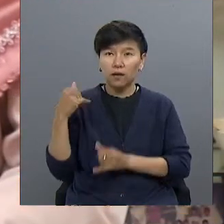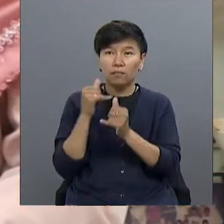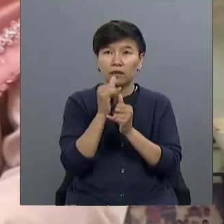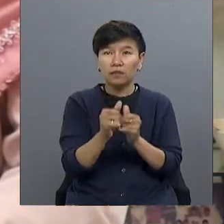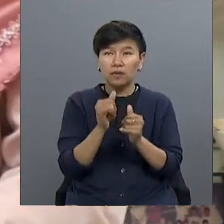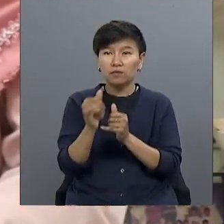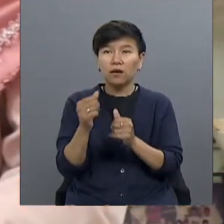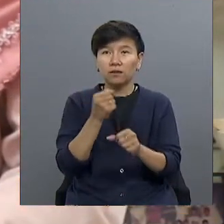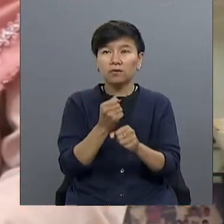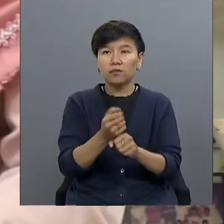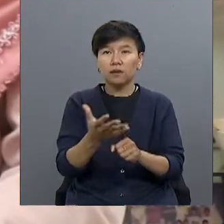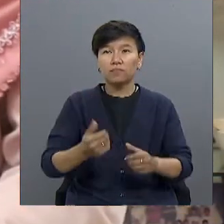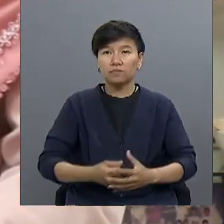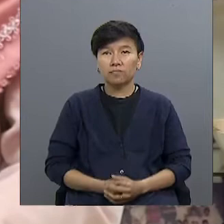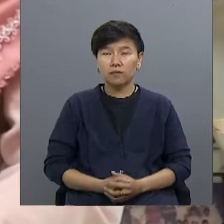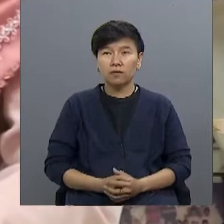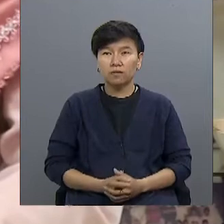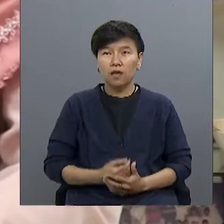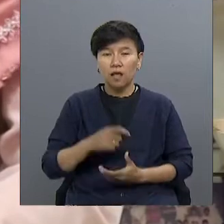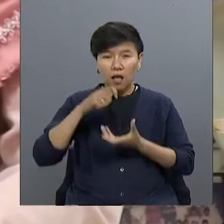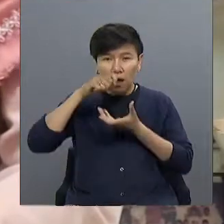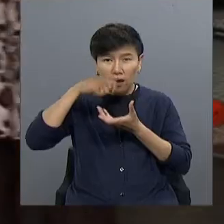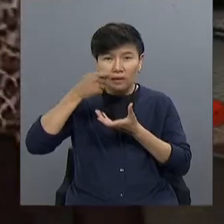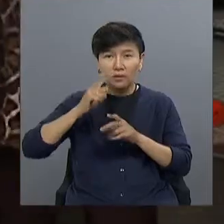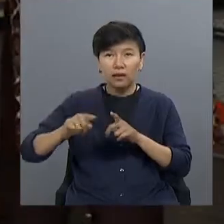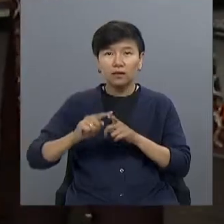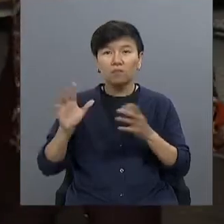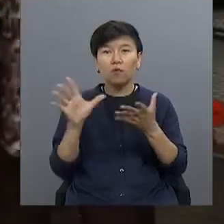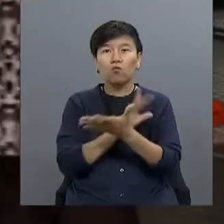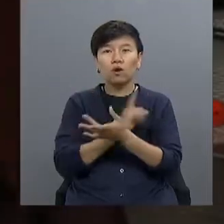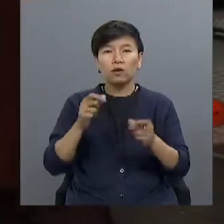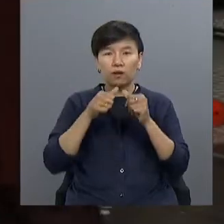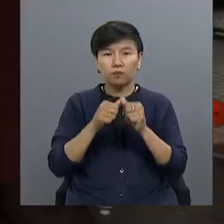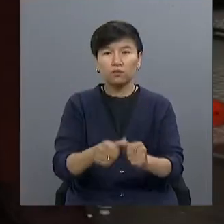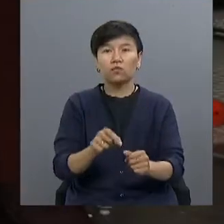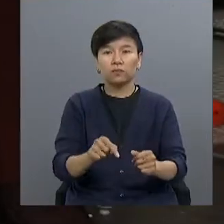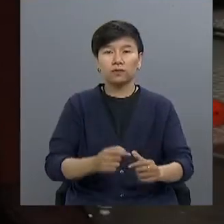ำให้เวลาทำให้ทานกันเพื่อว่าอนุรักษ์ไว